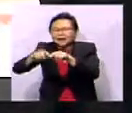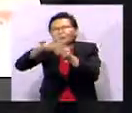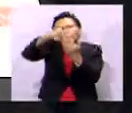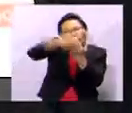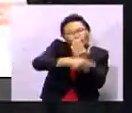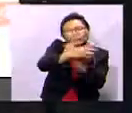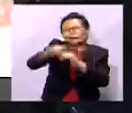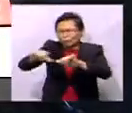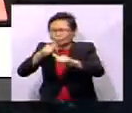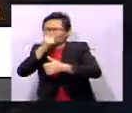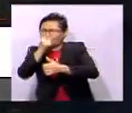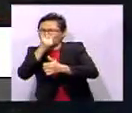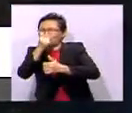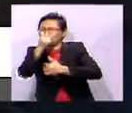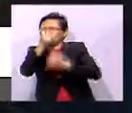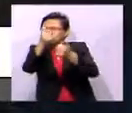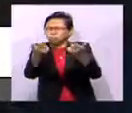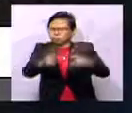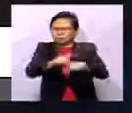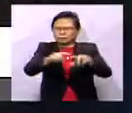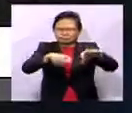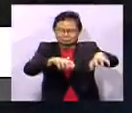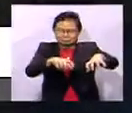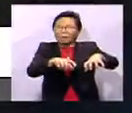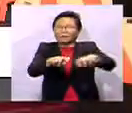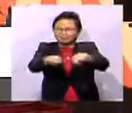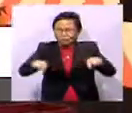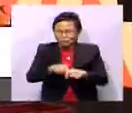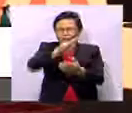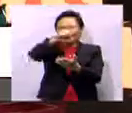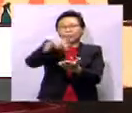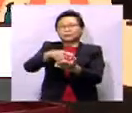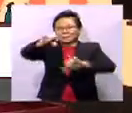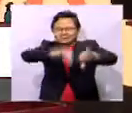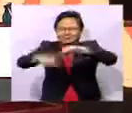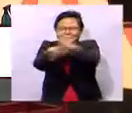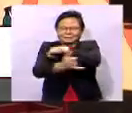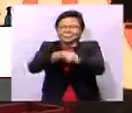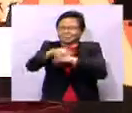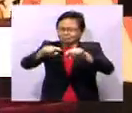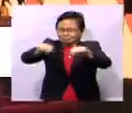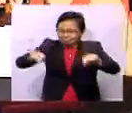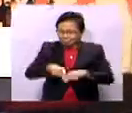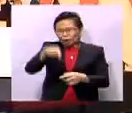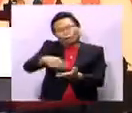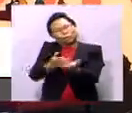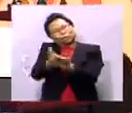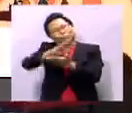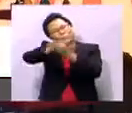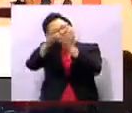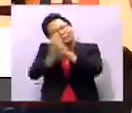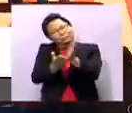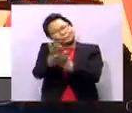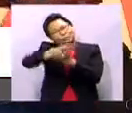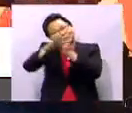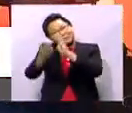dan aktiviti menarik berlangsung dengan lokasi utamanya di Pusat Sains Negara. Secara tidak langsung dapat dijadikan